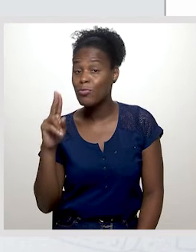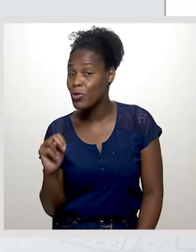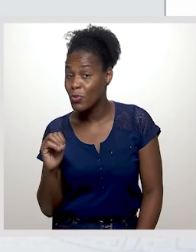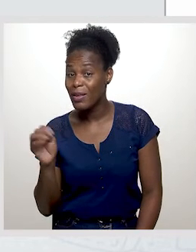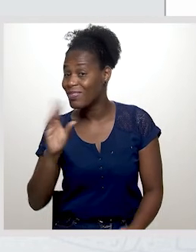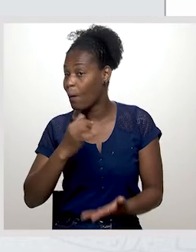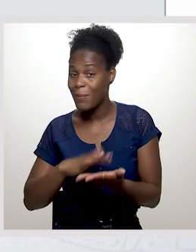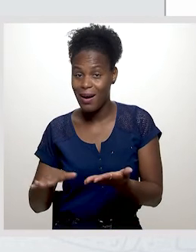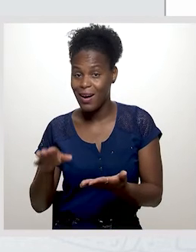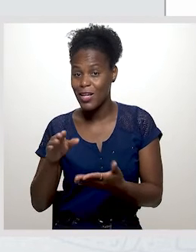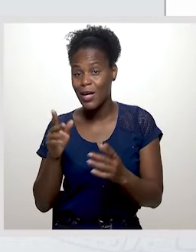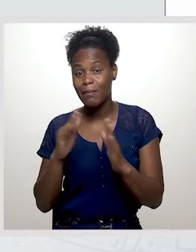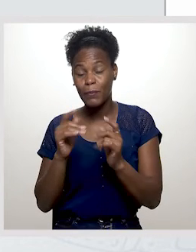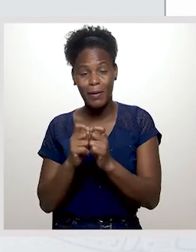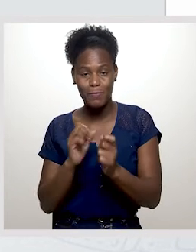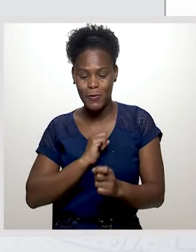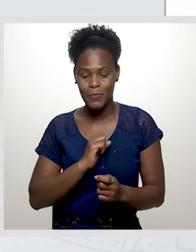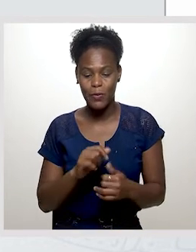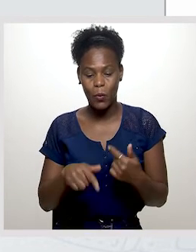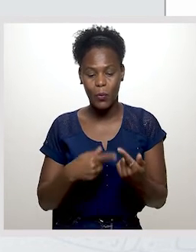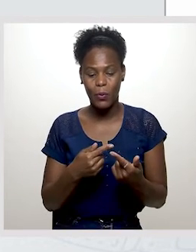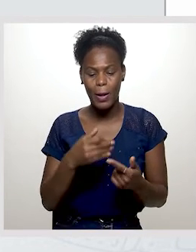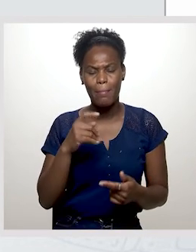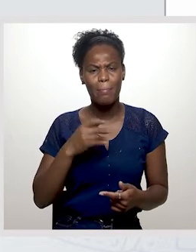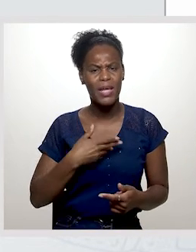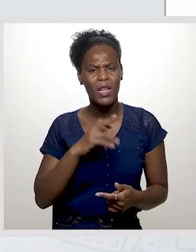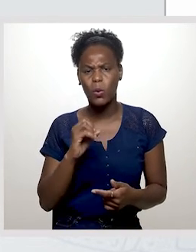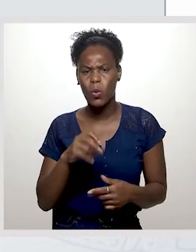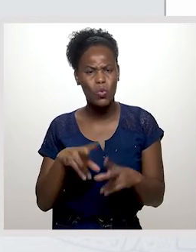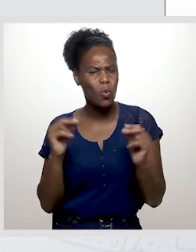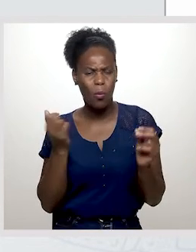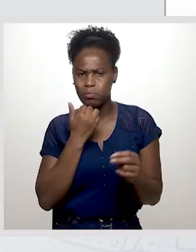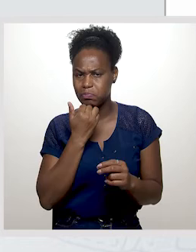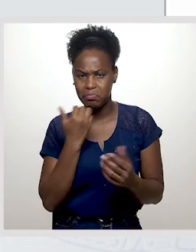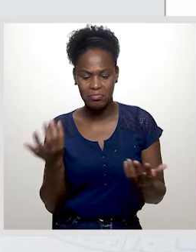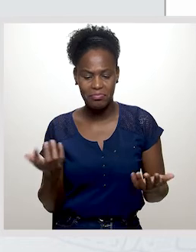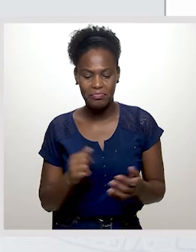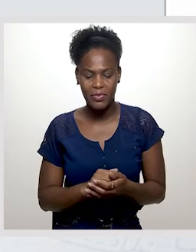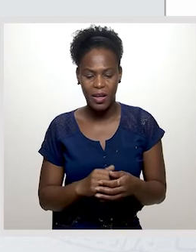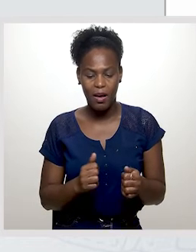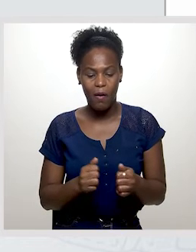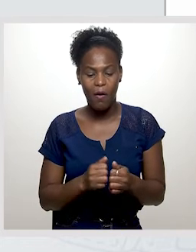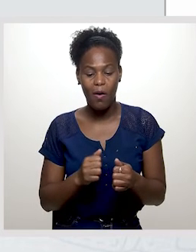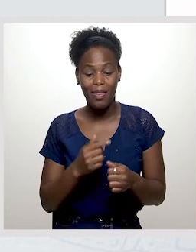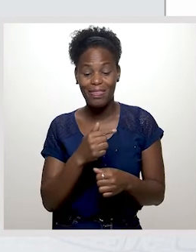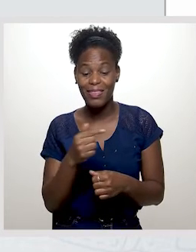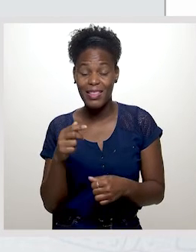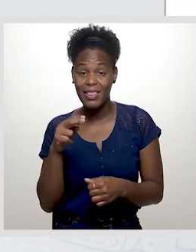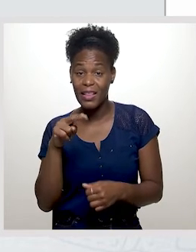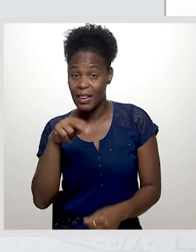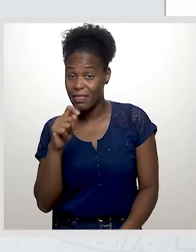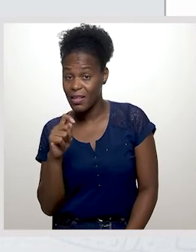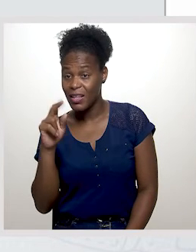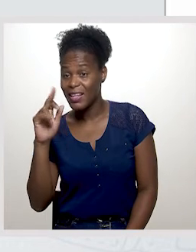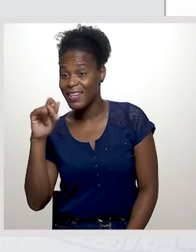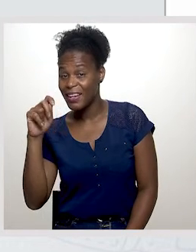avec ne jamais, on a l'exemple, Pedro n'est jamais content. Après, avec ne rien, je ne